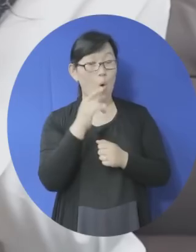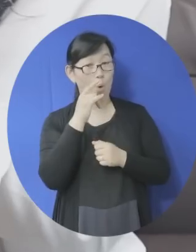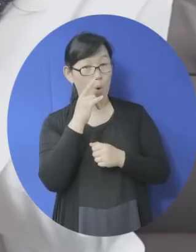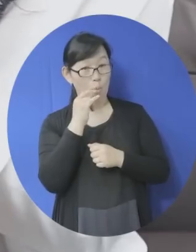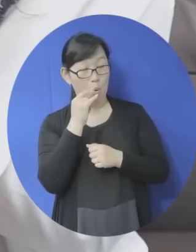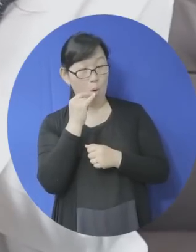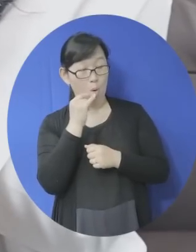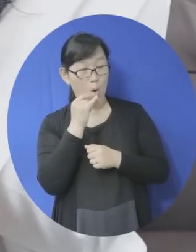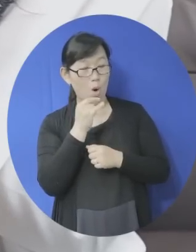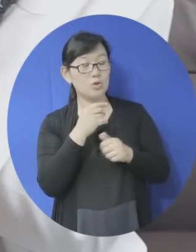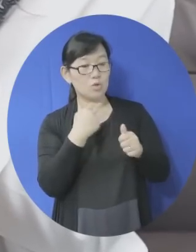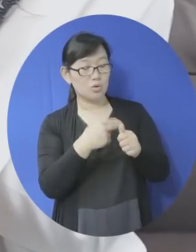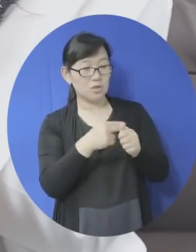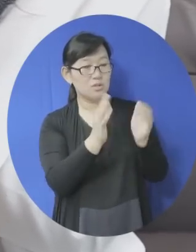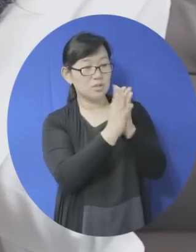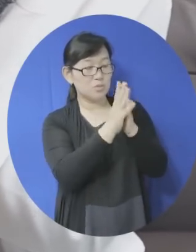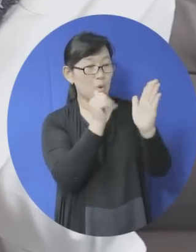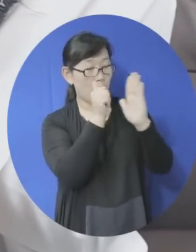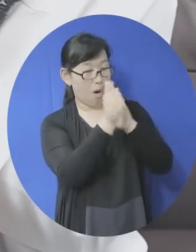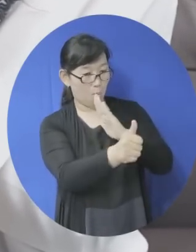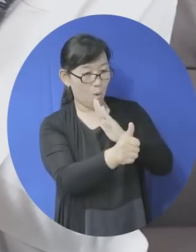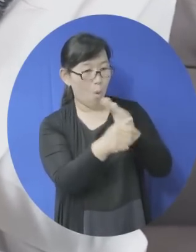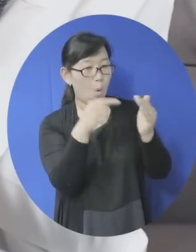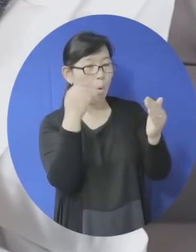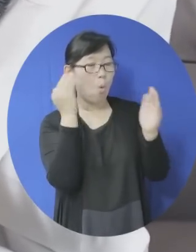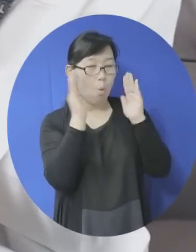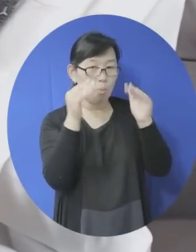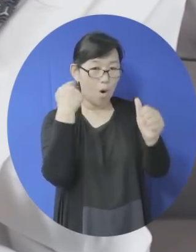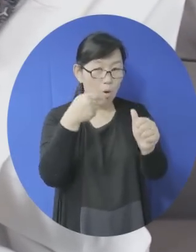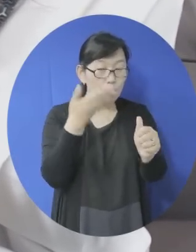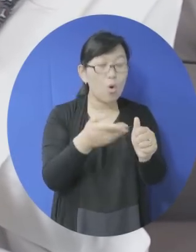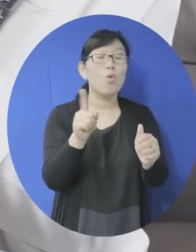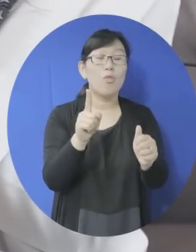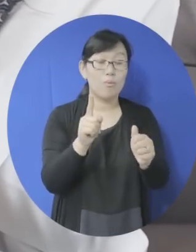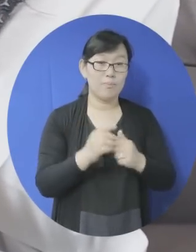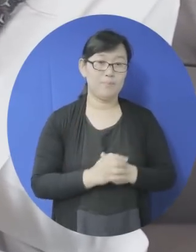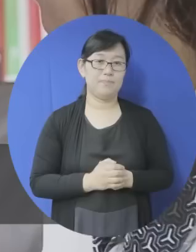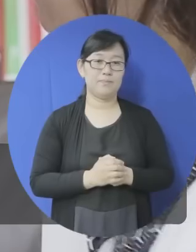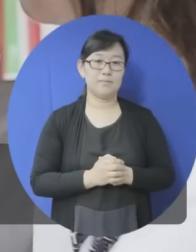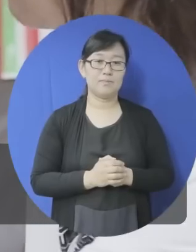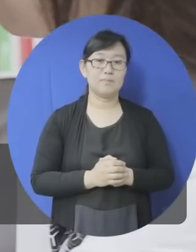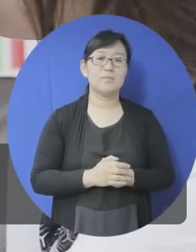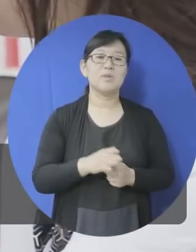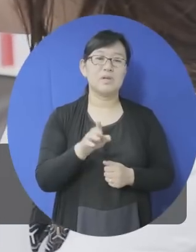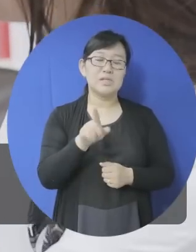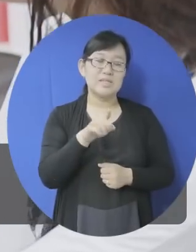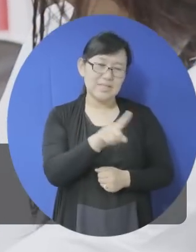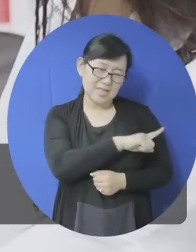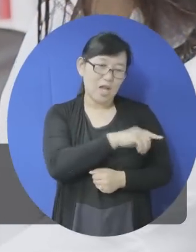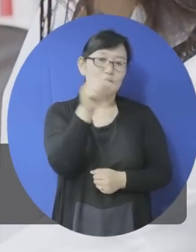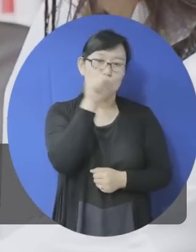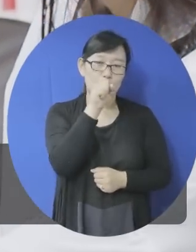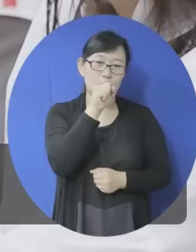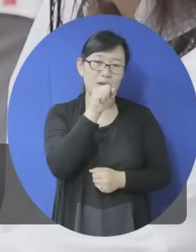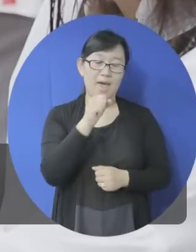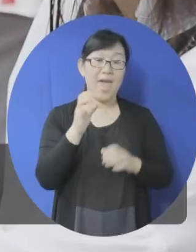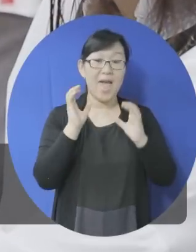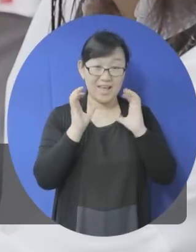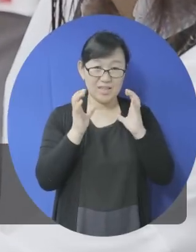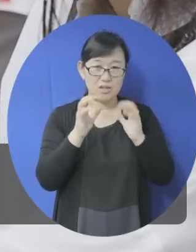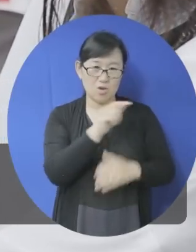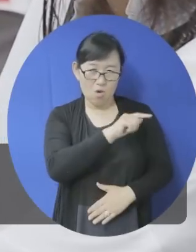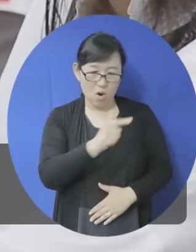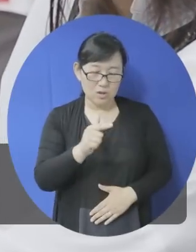어머니, 이렇게 선생님께서 직접 모셔서 재택 수업을 받으셨는데 어떠세요? 우선 제일 좋은 게